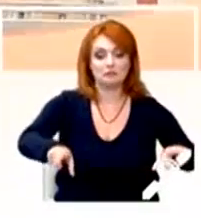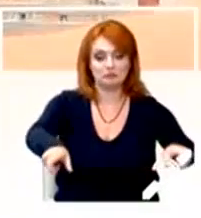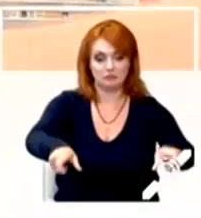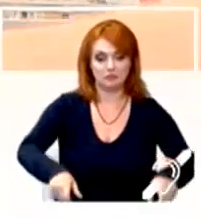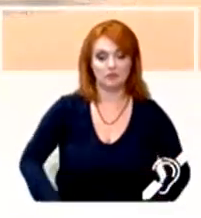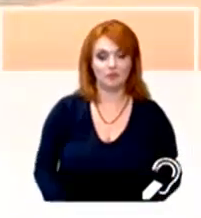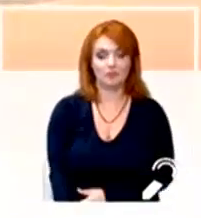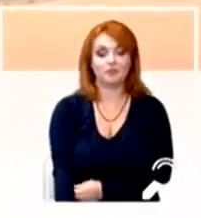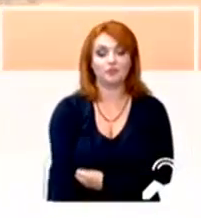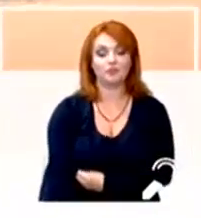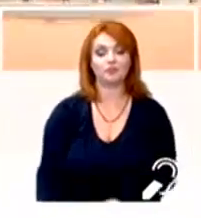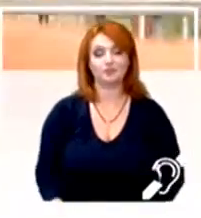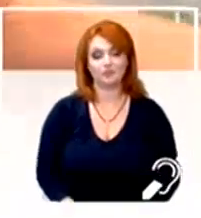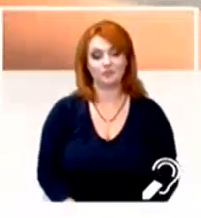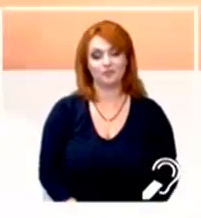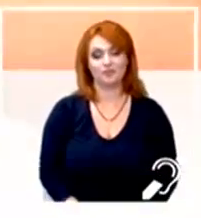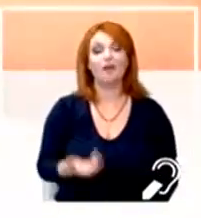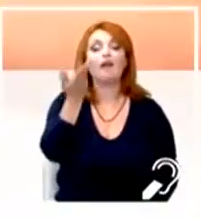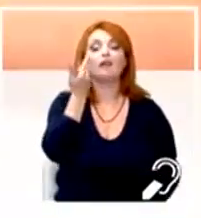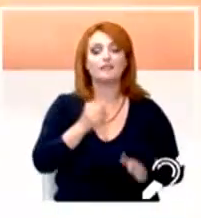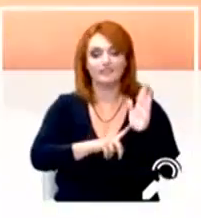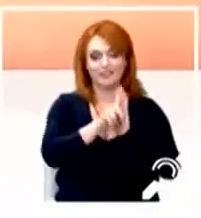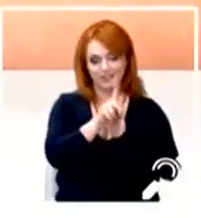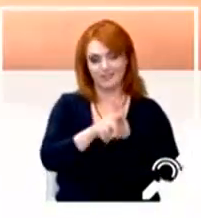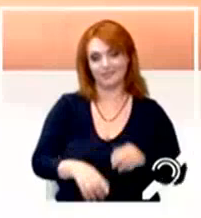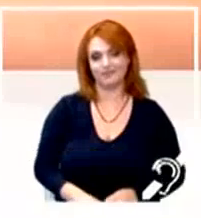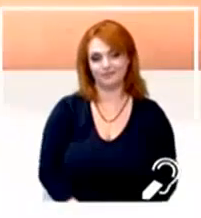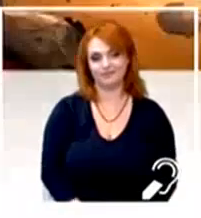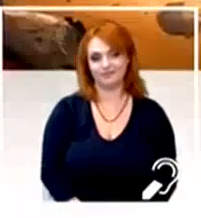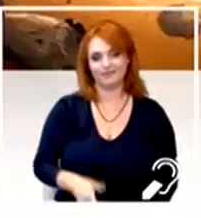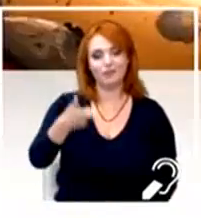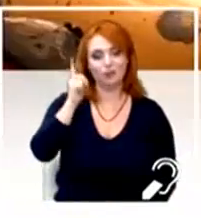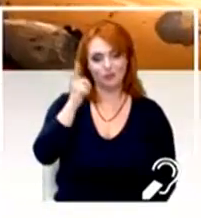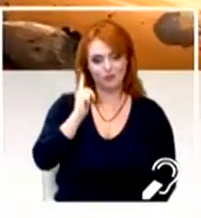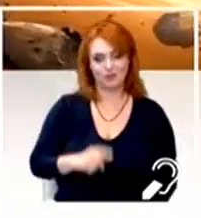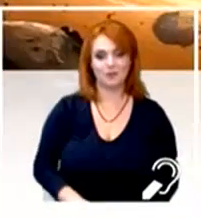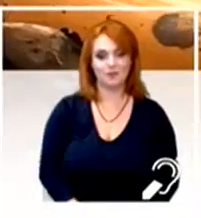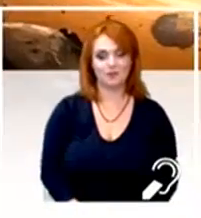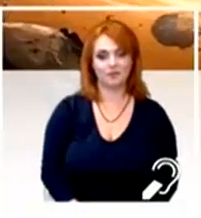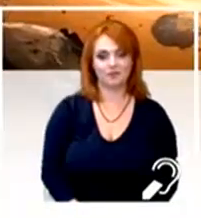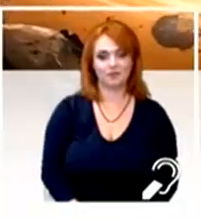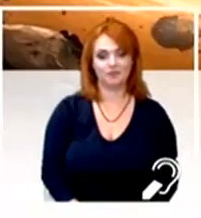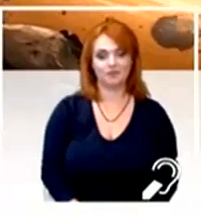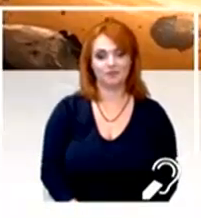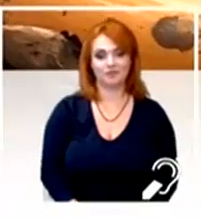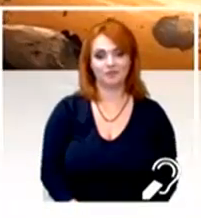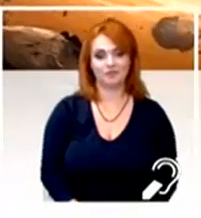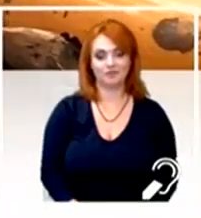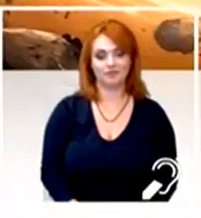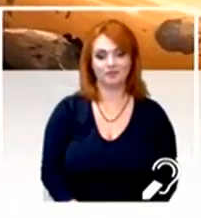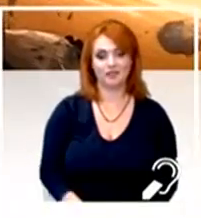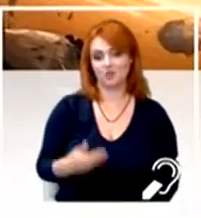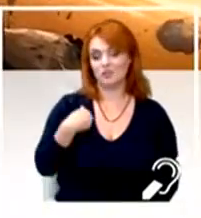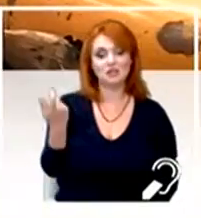casă. Atât. Când ați început? De el altă ieri. Din partea lucrului, și oameni